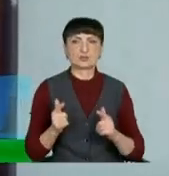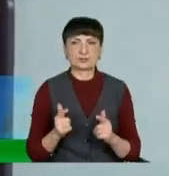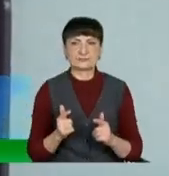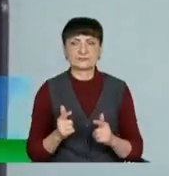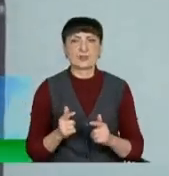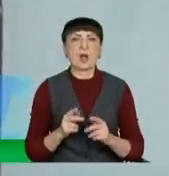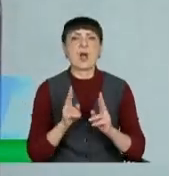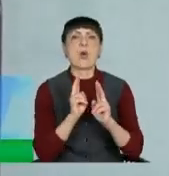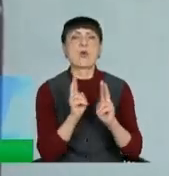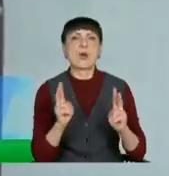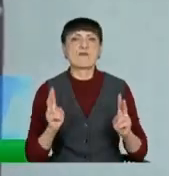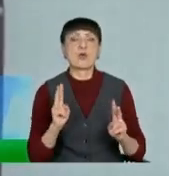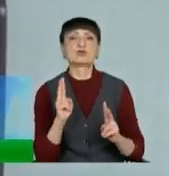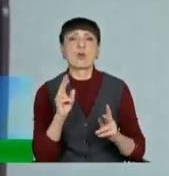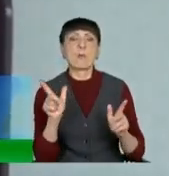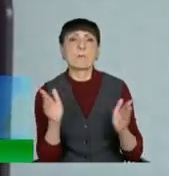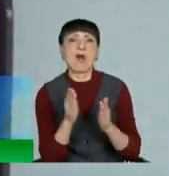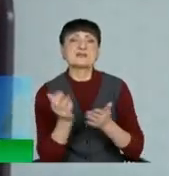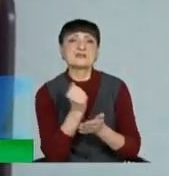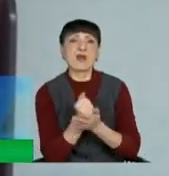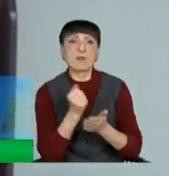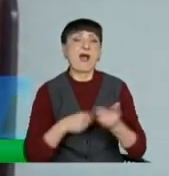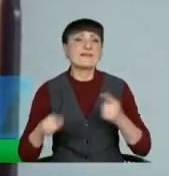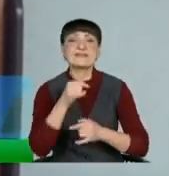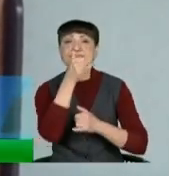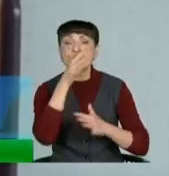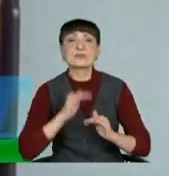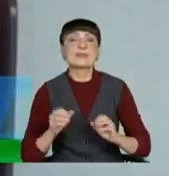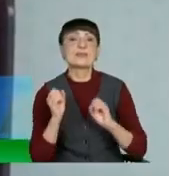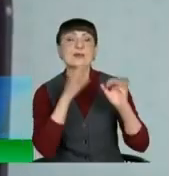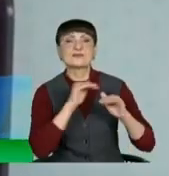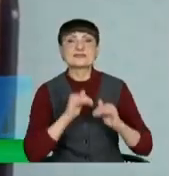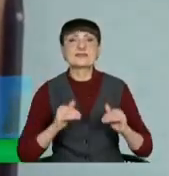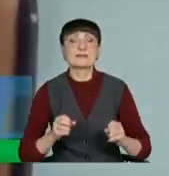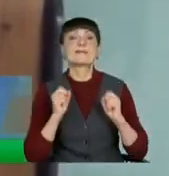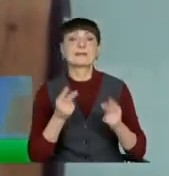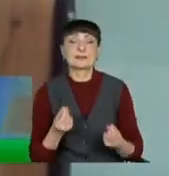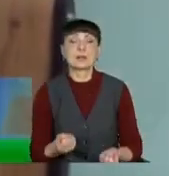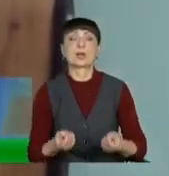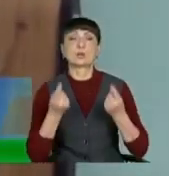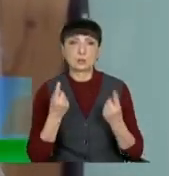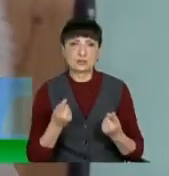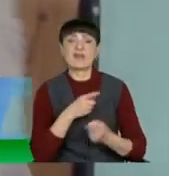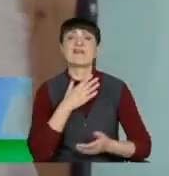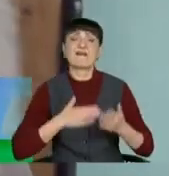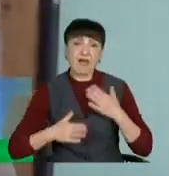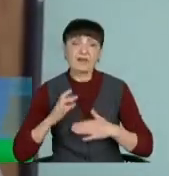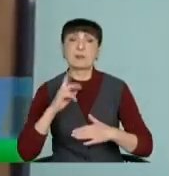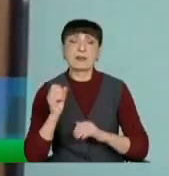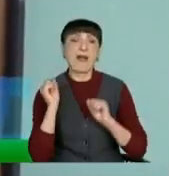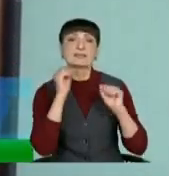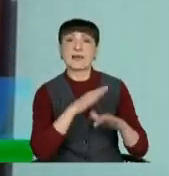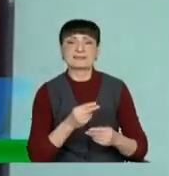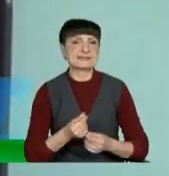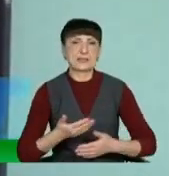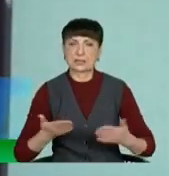У кого, кто мало зарабатывает, они не могут отдать своего ребенка в садик. Они рады были бы отдать его в садик. Но у